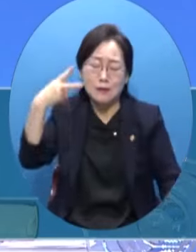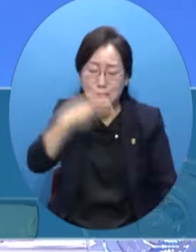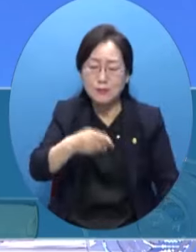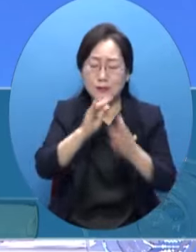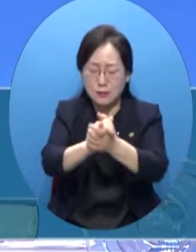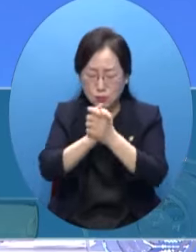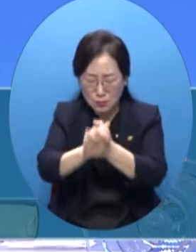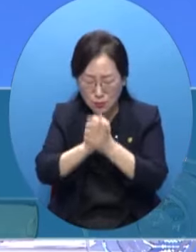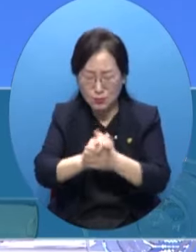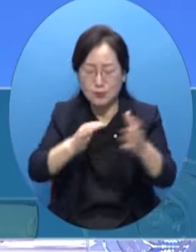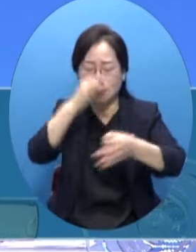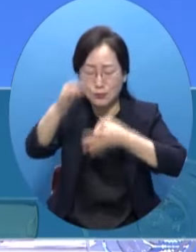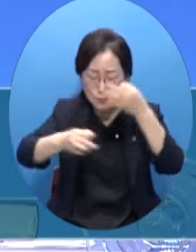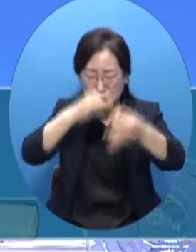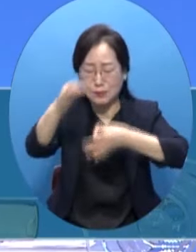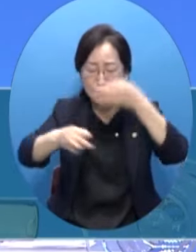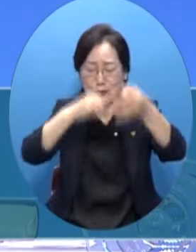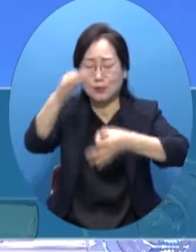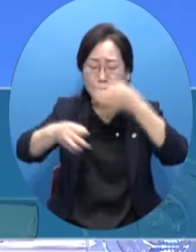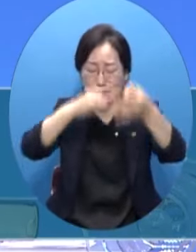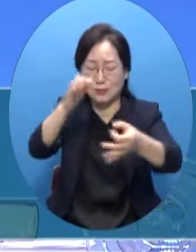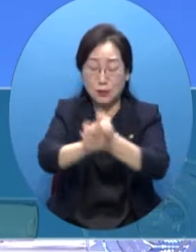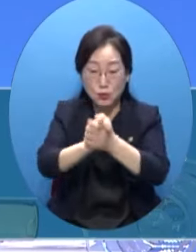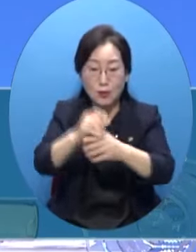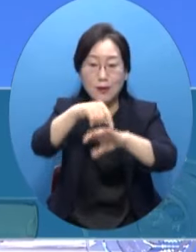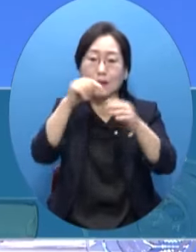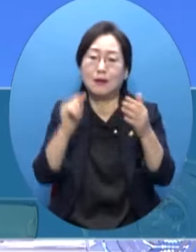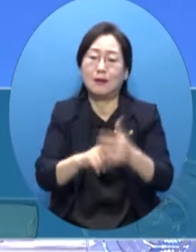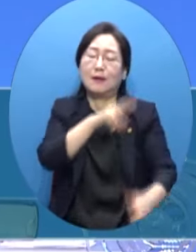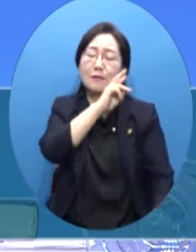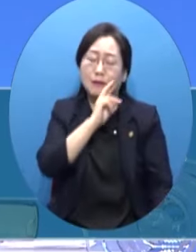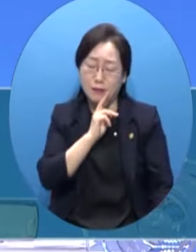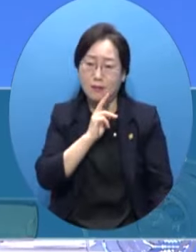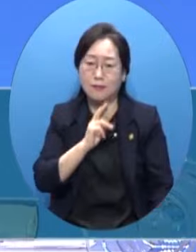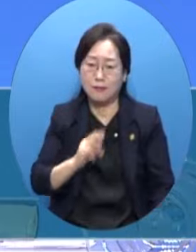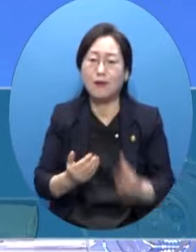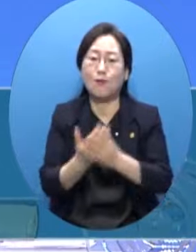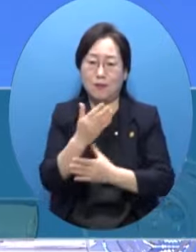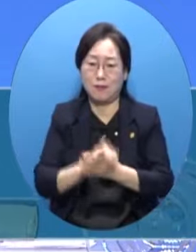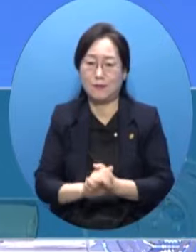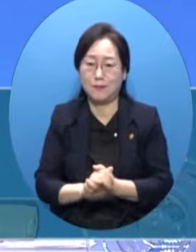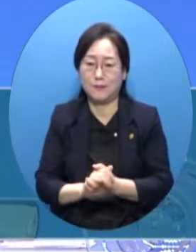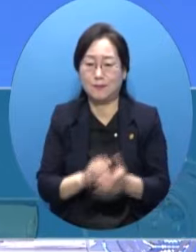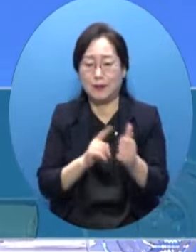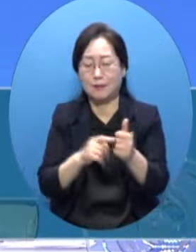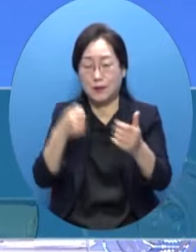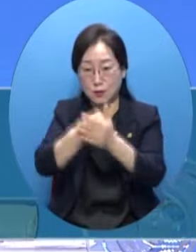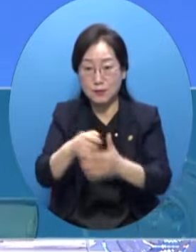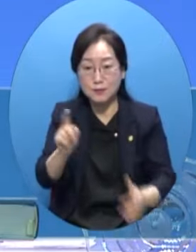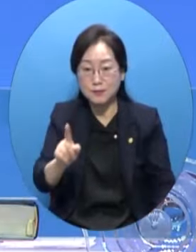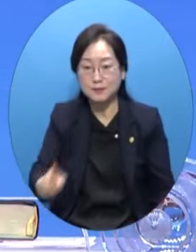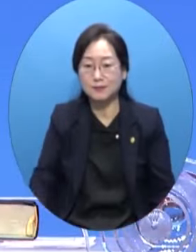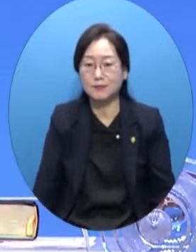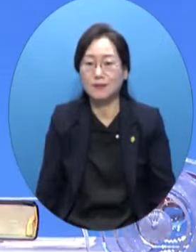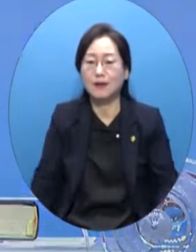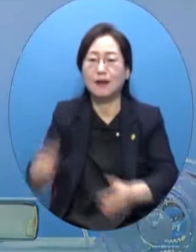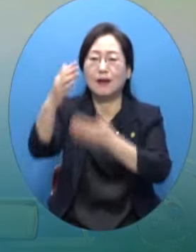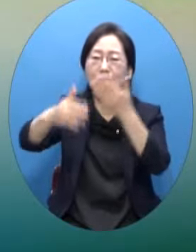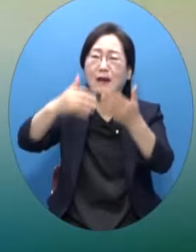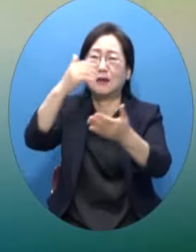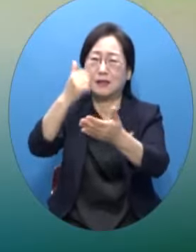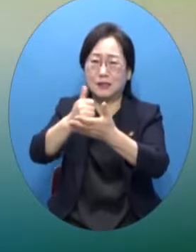기도하며 부르짖고 또 부르짖고 또 부르짖더니 마음에 평안함이 다가왔습니다. 그래서 그가 결심한 것이 있습니다. 하나님